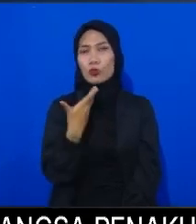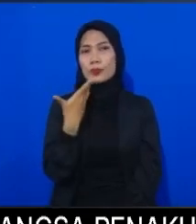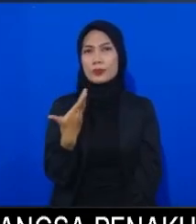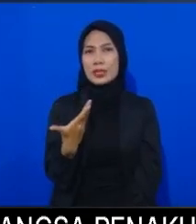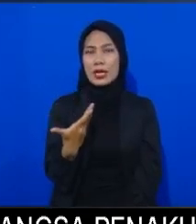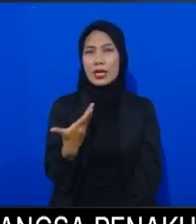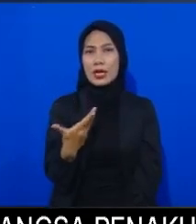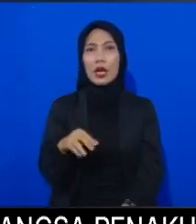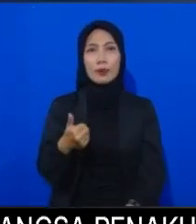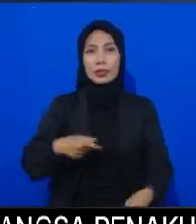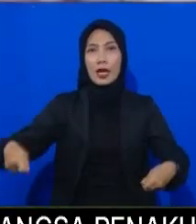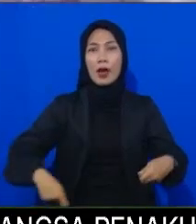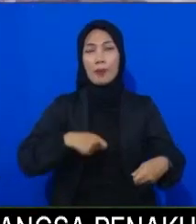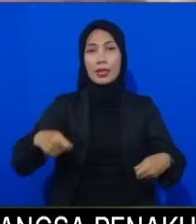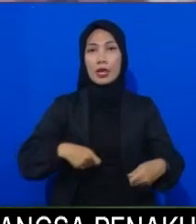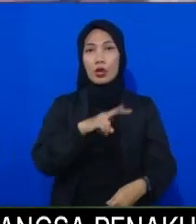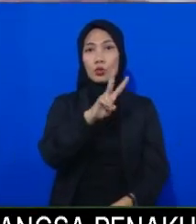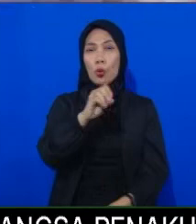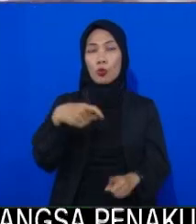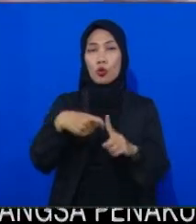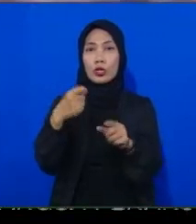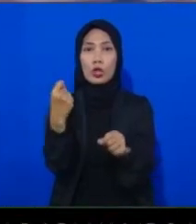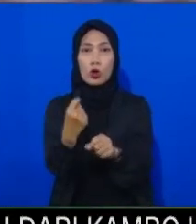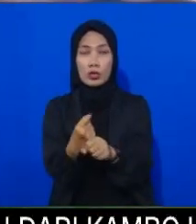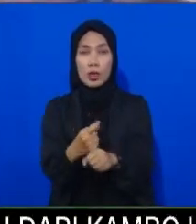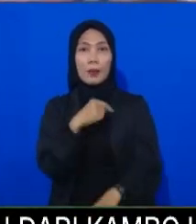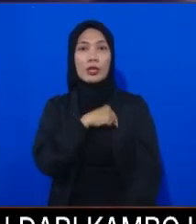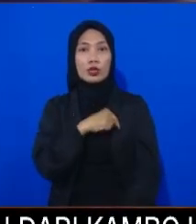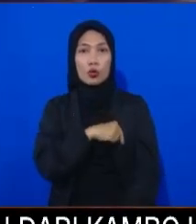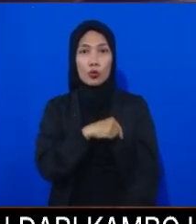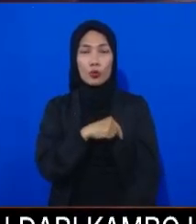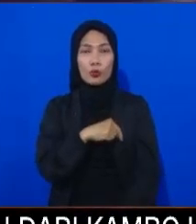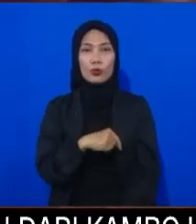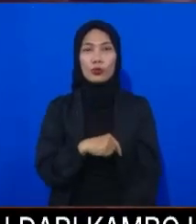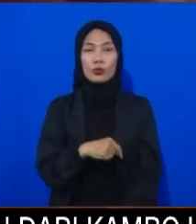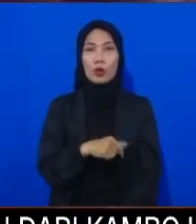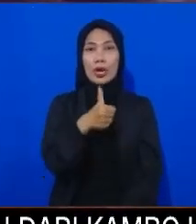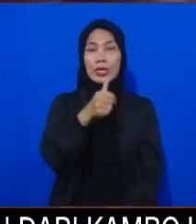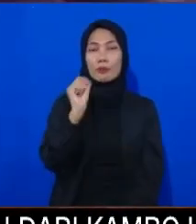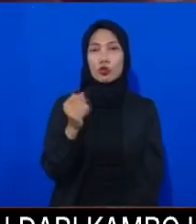120 kg kerupuk telur asin dengan keuntungan 6 juta Rupiah per bulannya